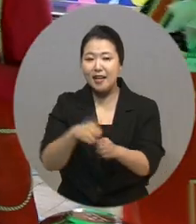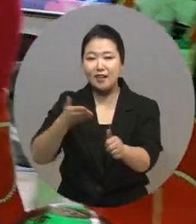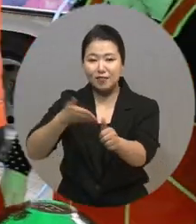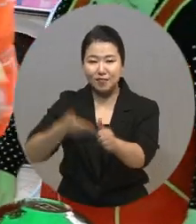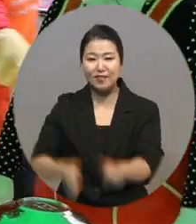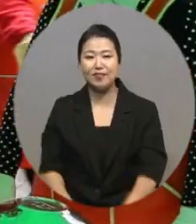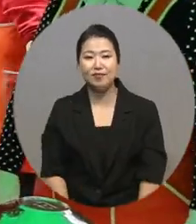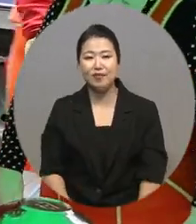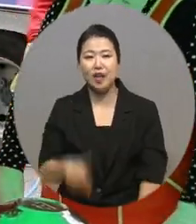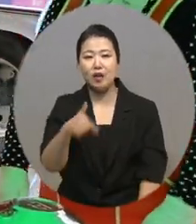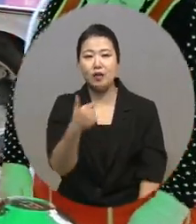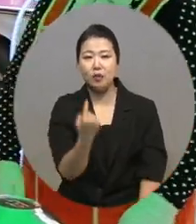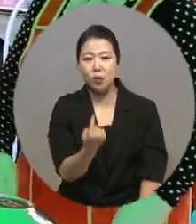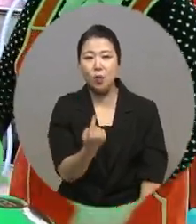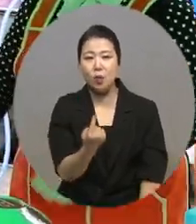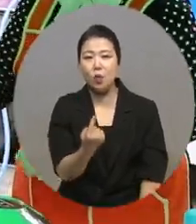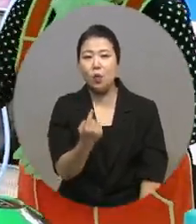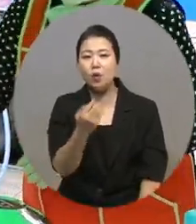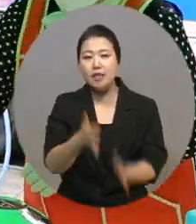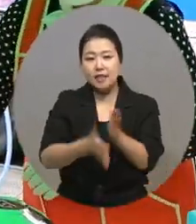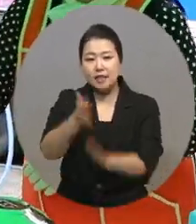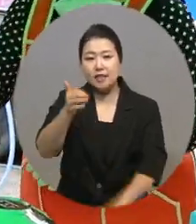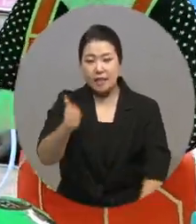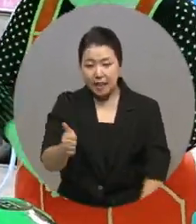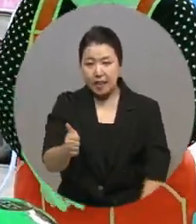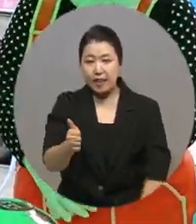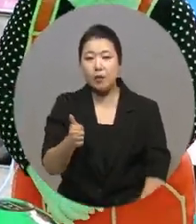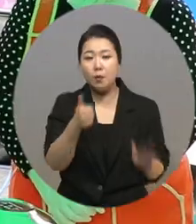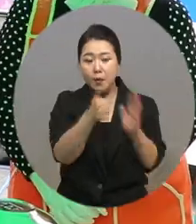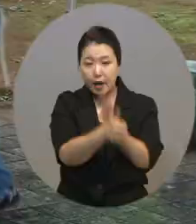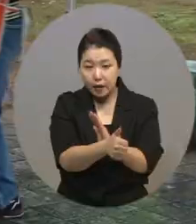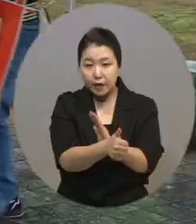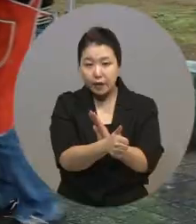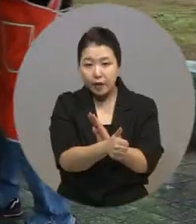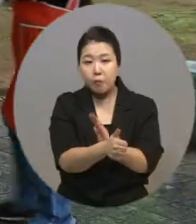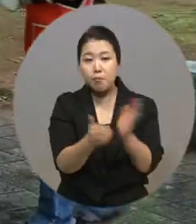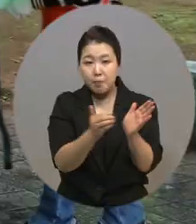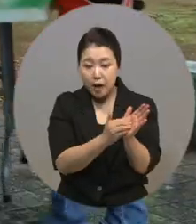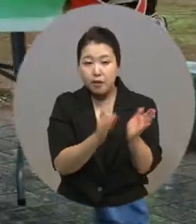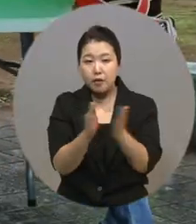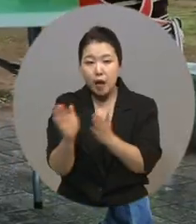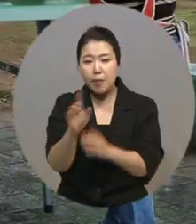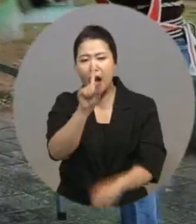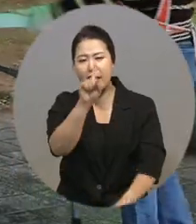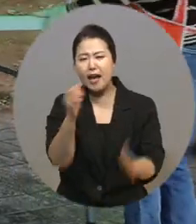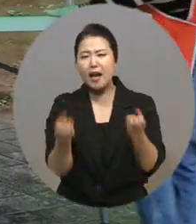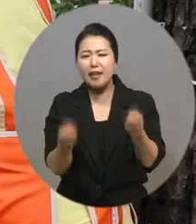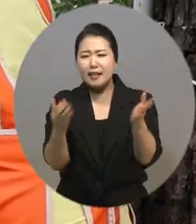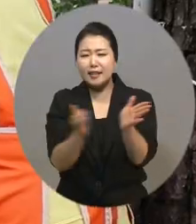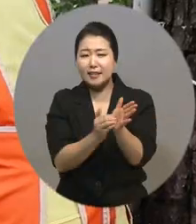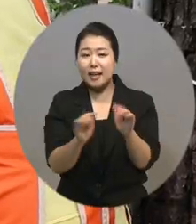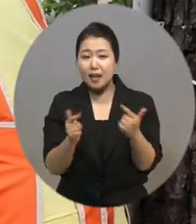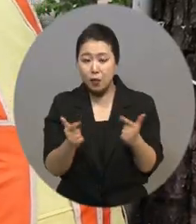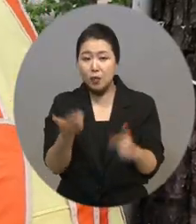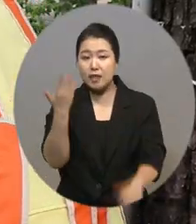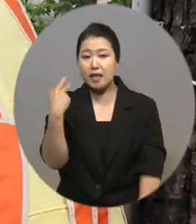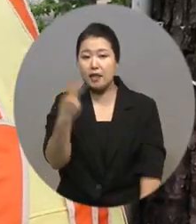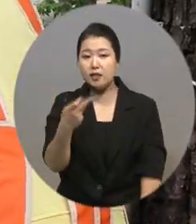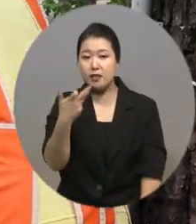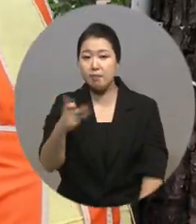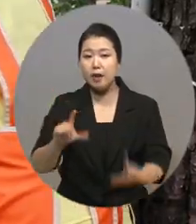노광규 순천시장이 현장에 방문했던 상반기에 이어 일회성으로 끝나는 행사가 아닌 지난